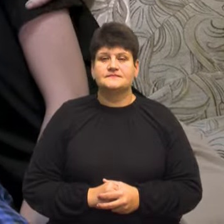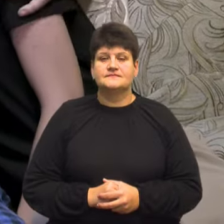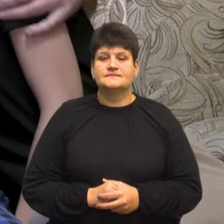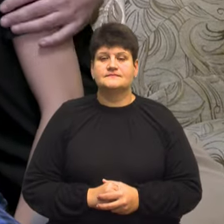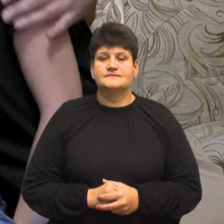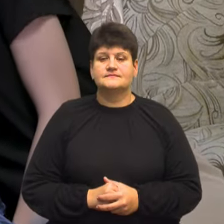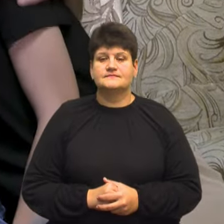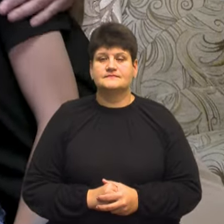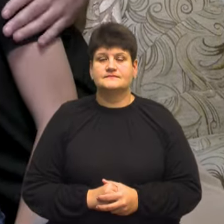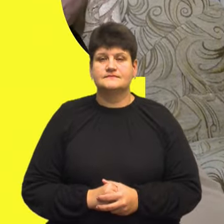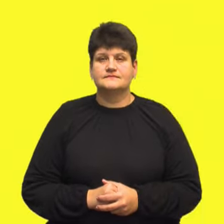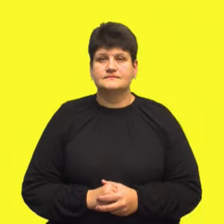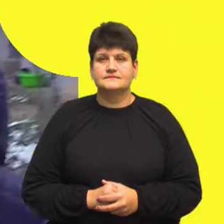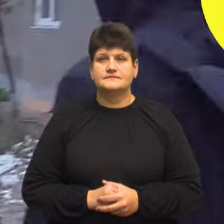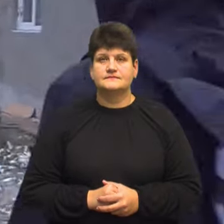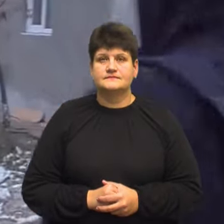новини, Тернопіль.